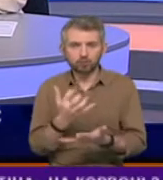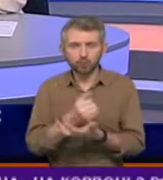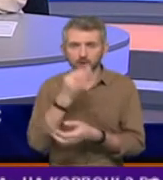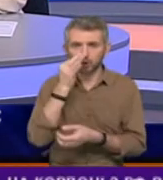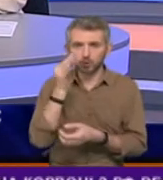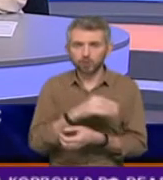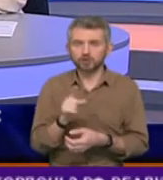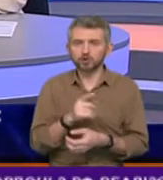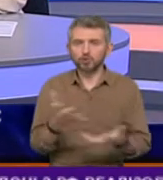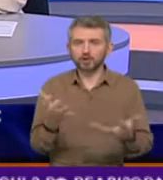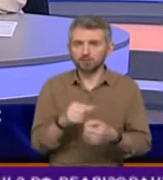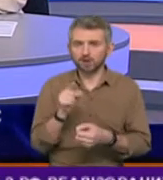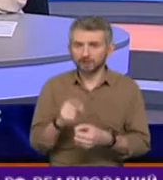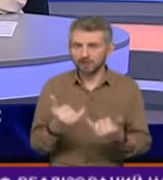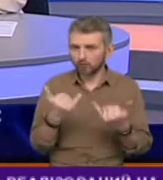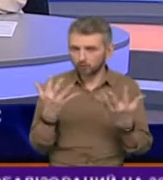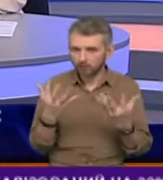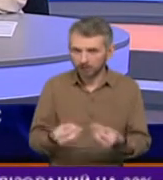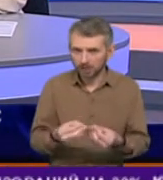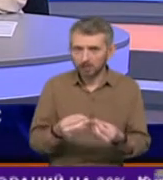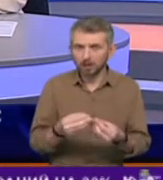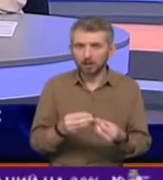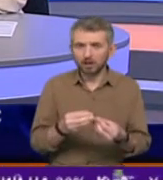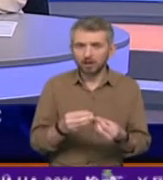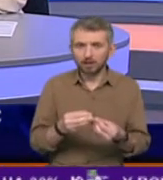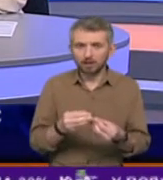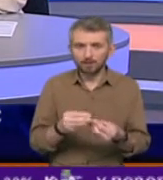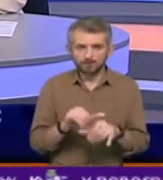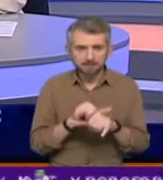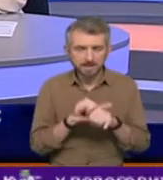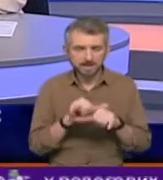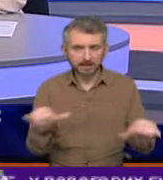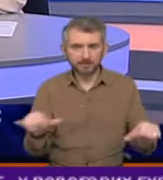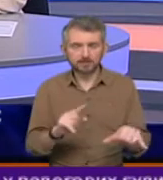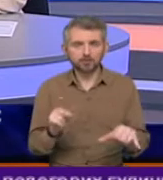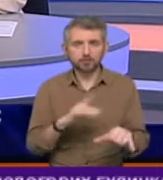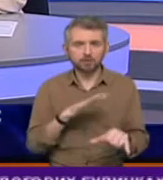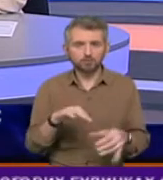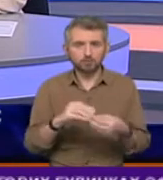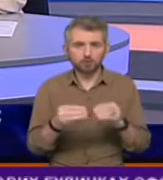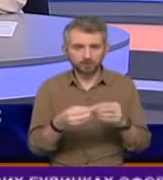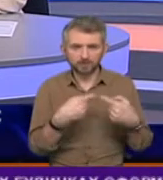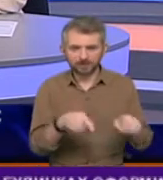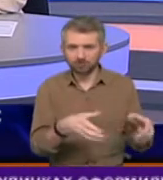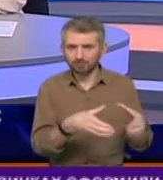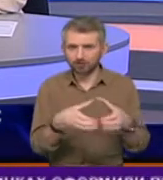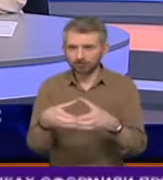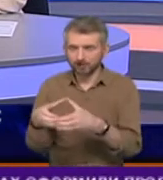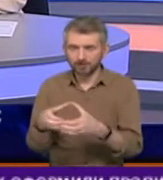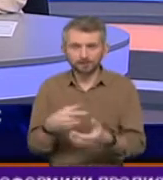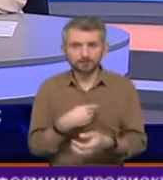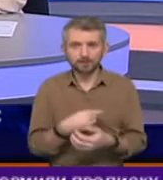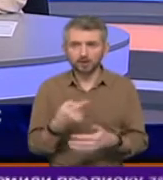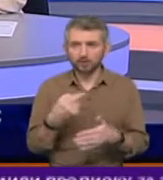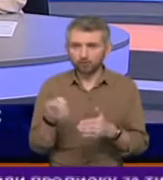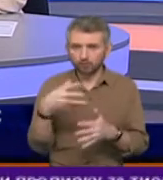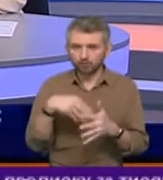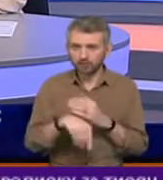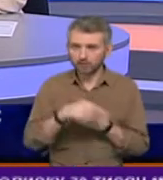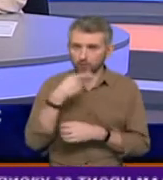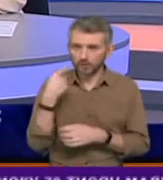треба? Навіть якщо один курс закінчив, ага, то не потрібно заново проходити ЗНО, є процедура поновлення. Але пауза практично